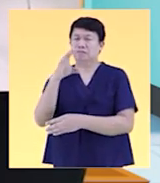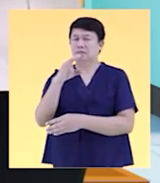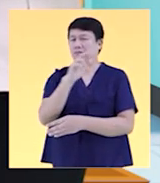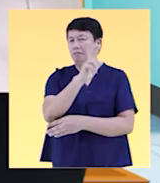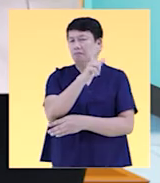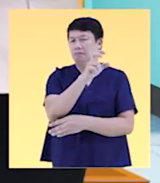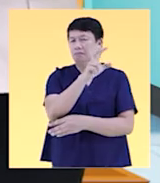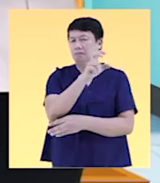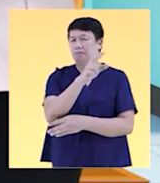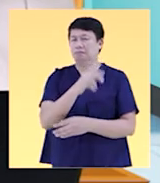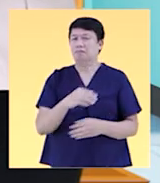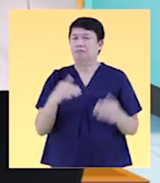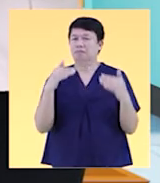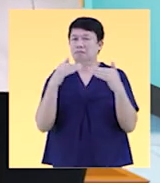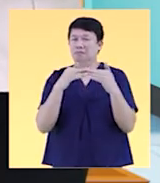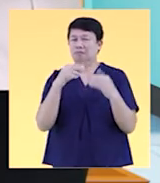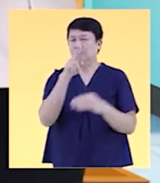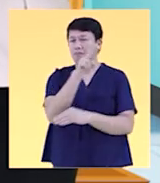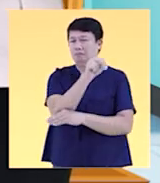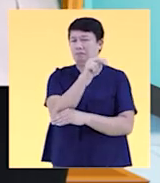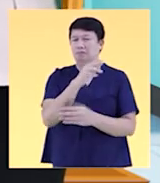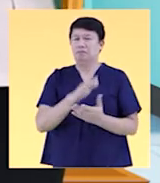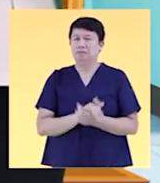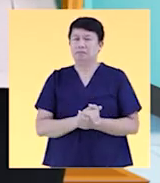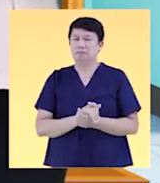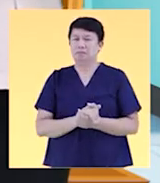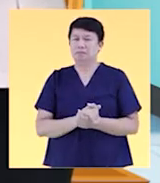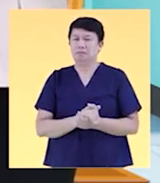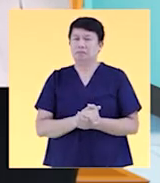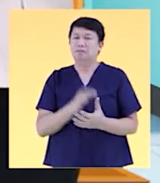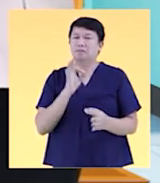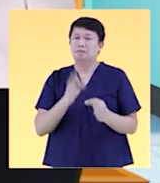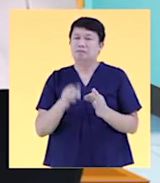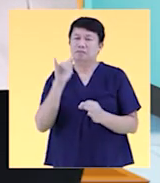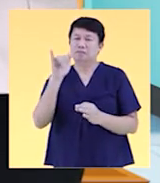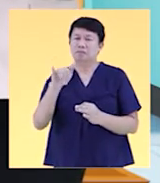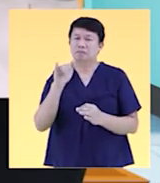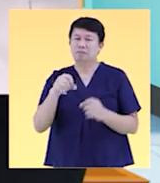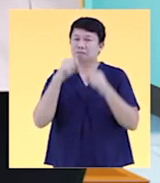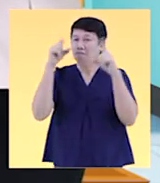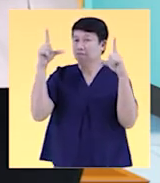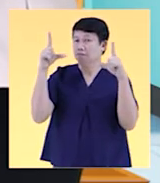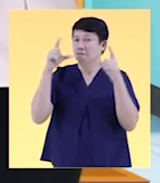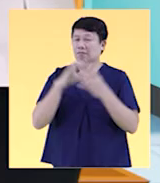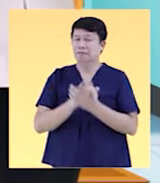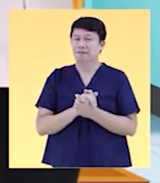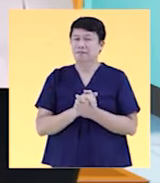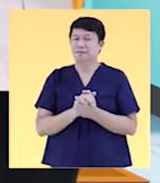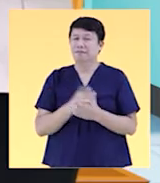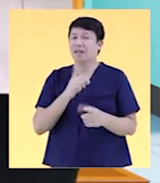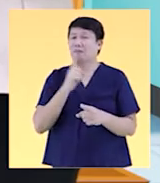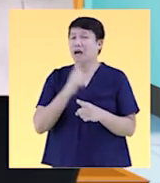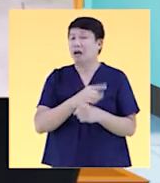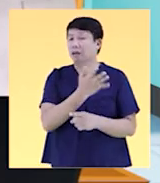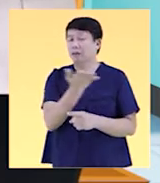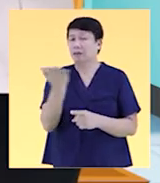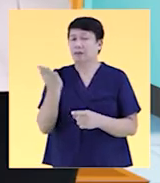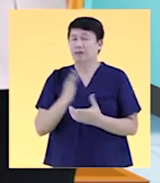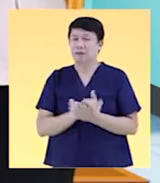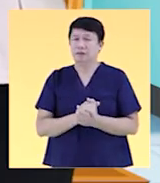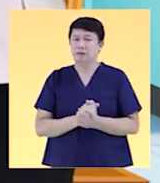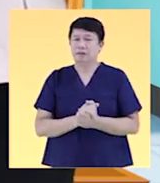4,213 is equal to N. Kung oo, nakakamangha! Tama